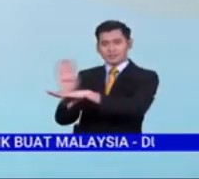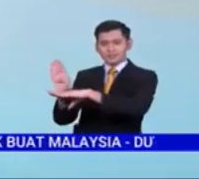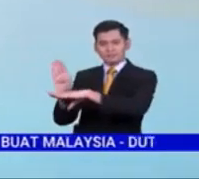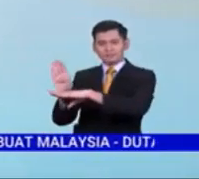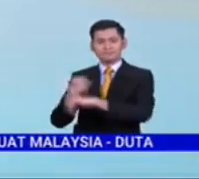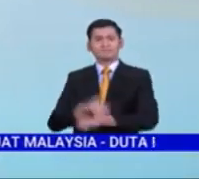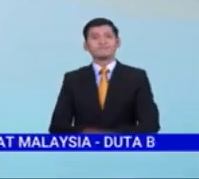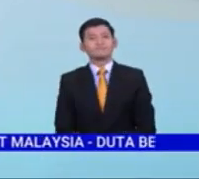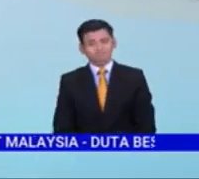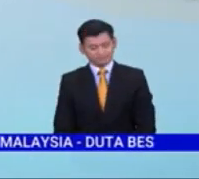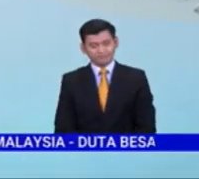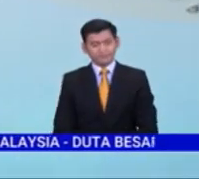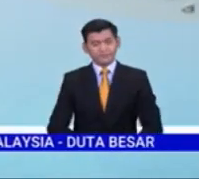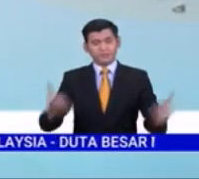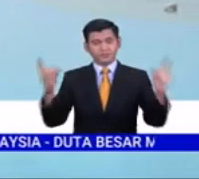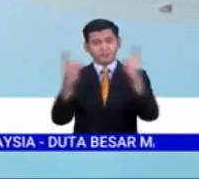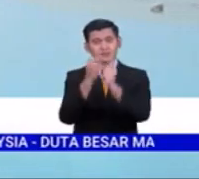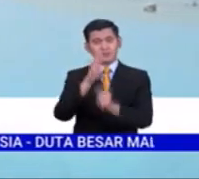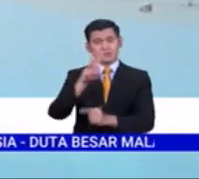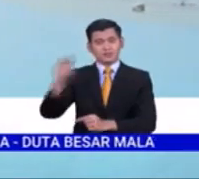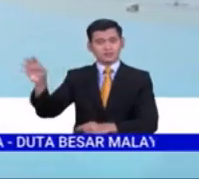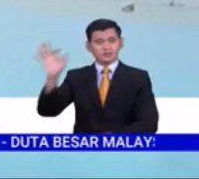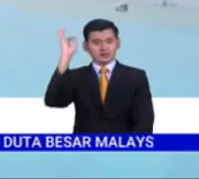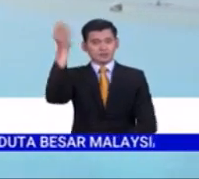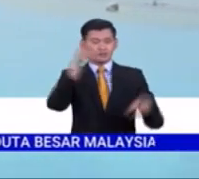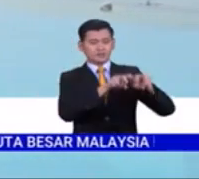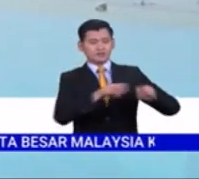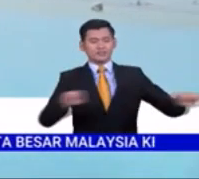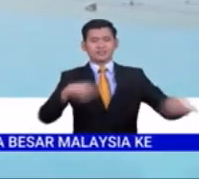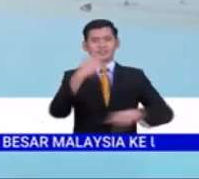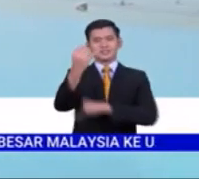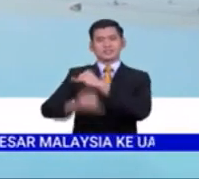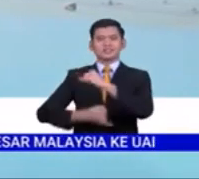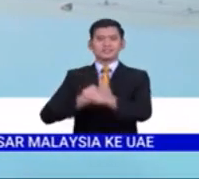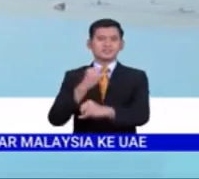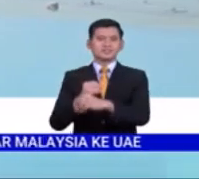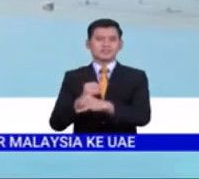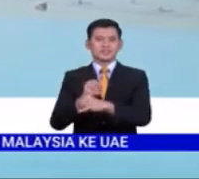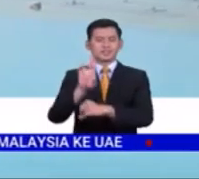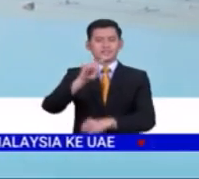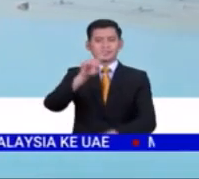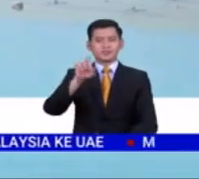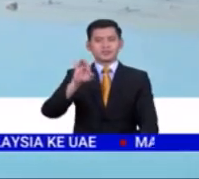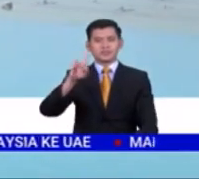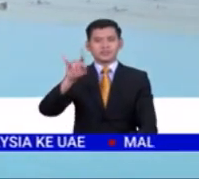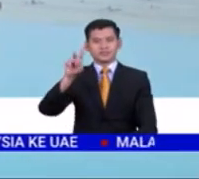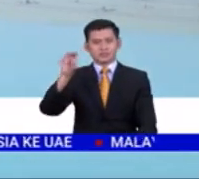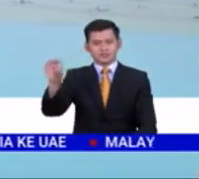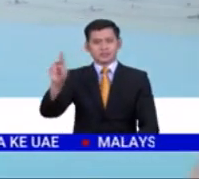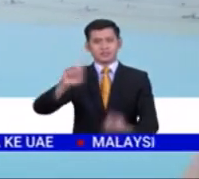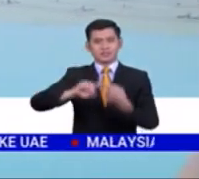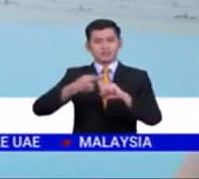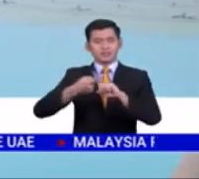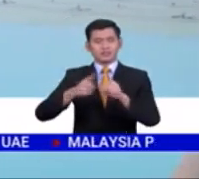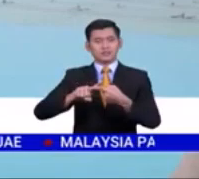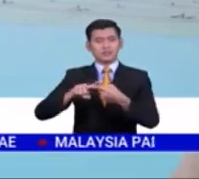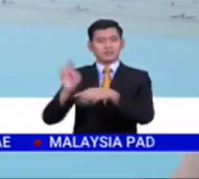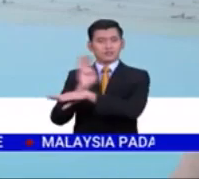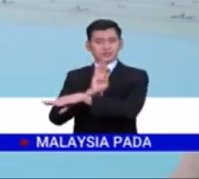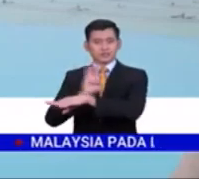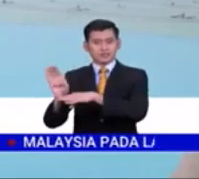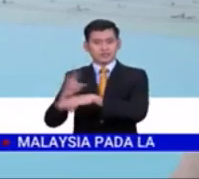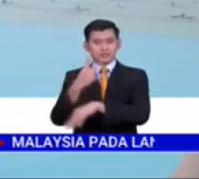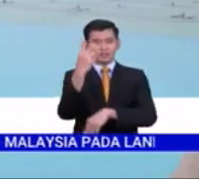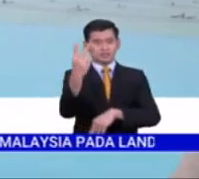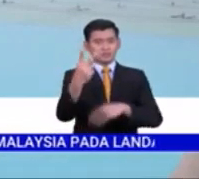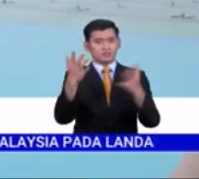Rustam Khan ditemui RTM pada Forum Pelaburan Antarabangsa Tashkent, Uzbekistan, rakan dagang kedua terbesar Malaysia bagi